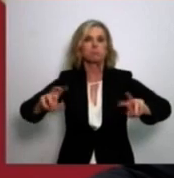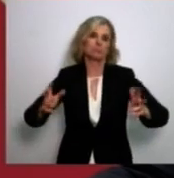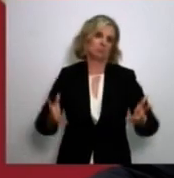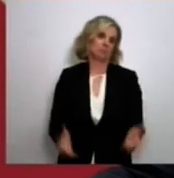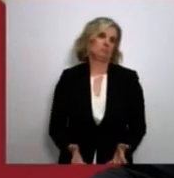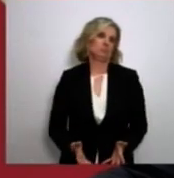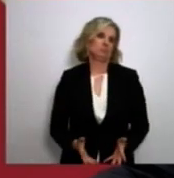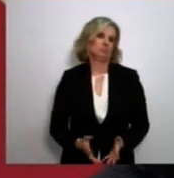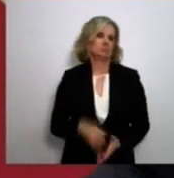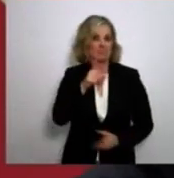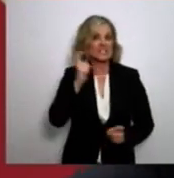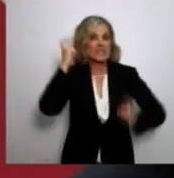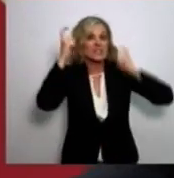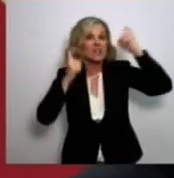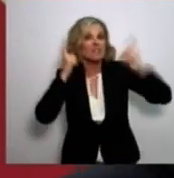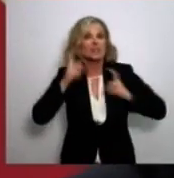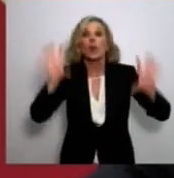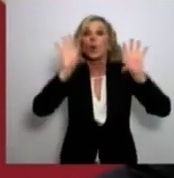Σκεφτείτε αυτό το οποίο έχει γίνει με τις τράπεζες.